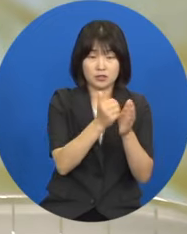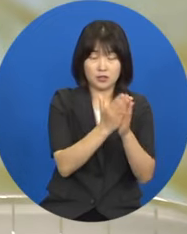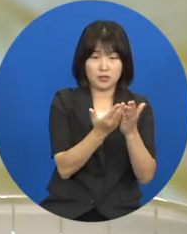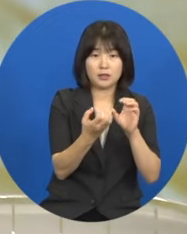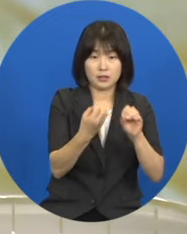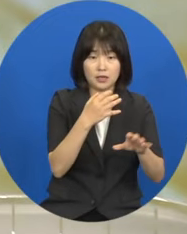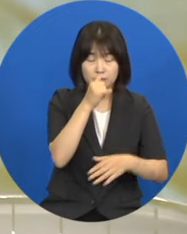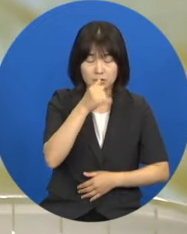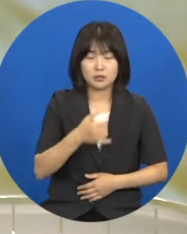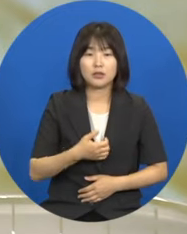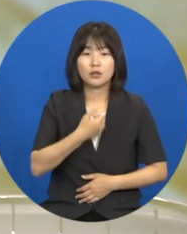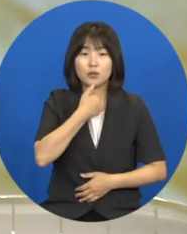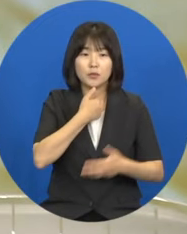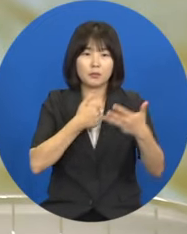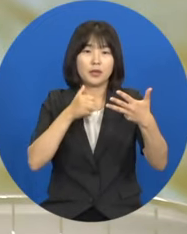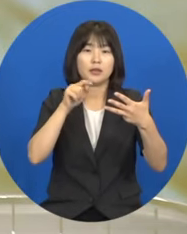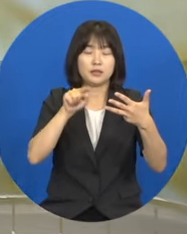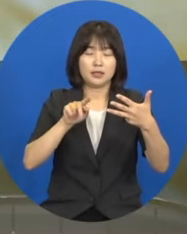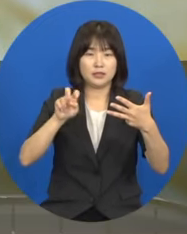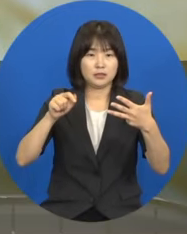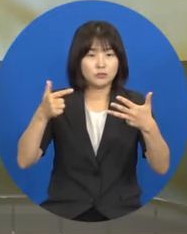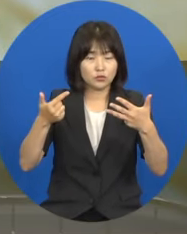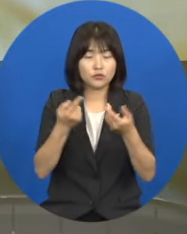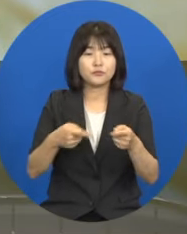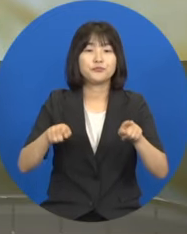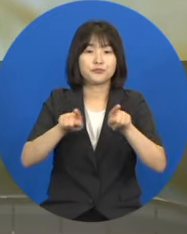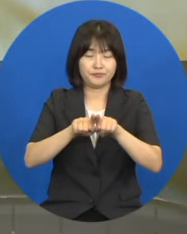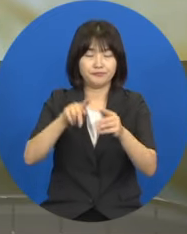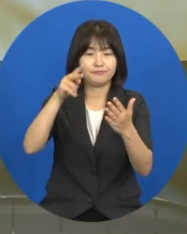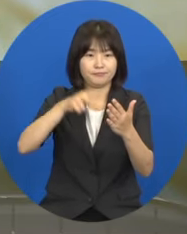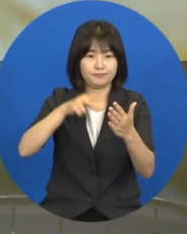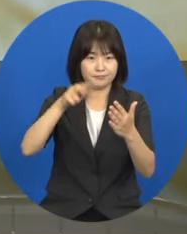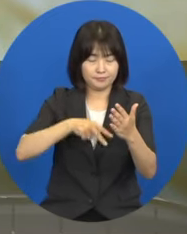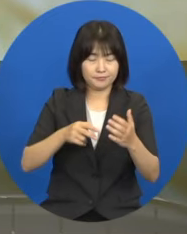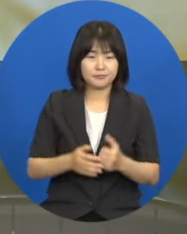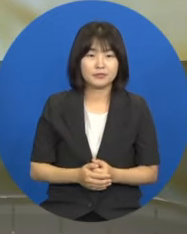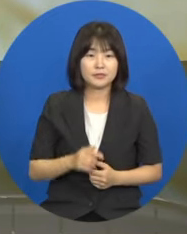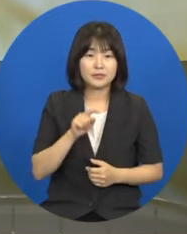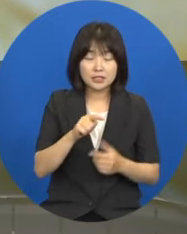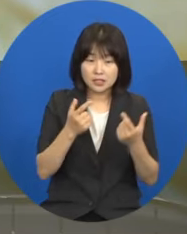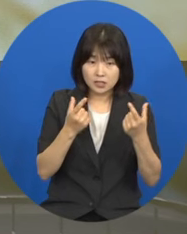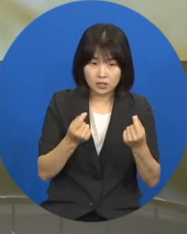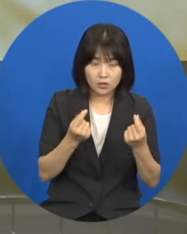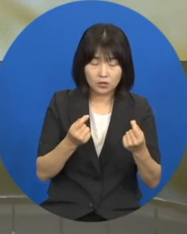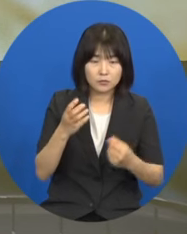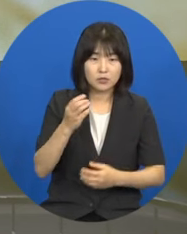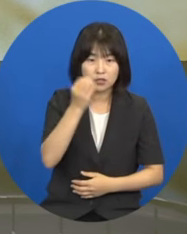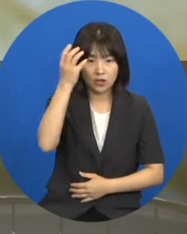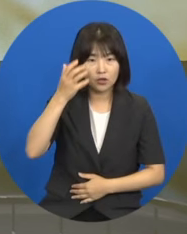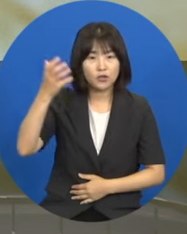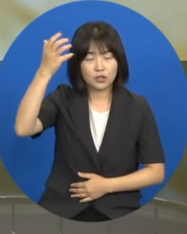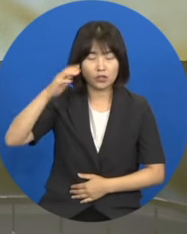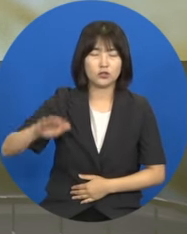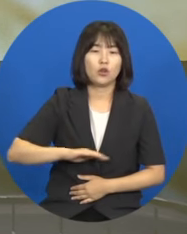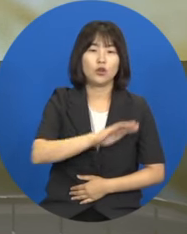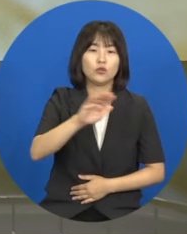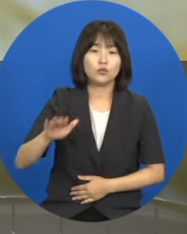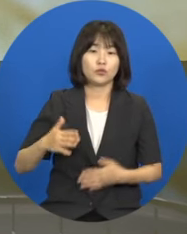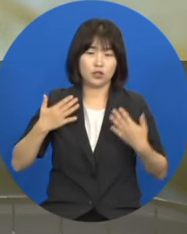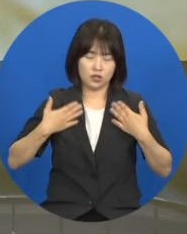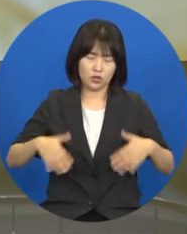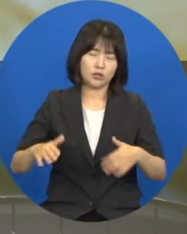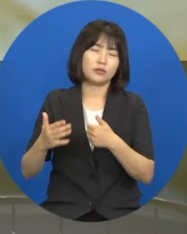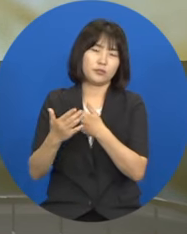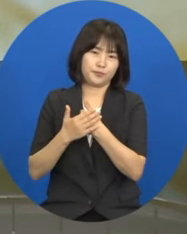합니다. 로마서 8장 26절을 함께 읽어보겠습니다. 이와 같이 성령께서도